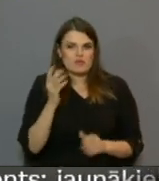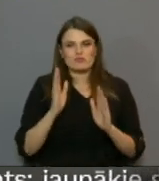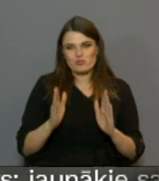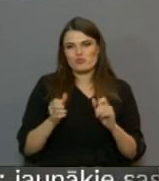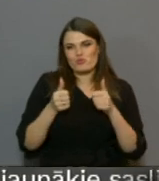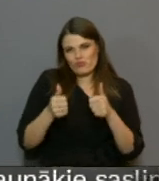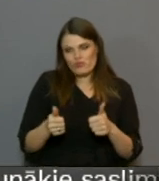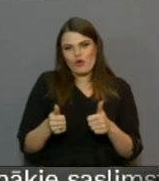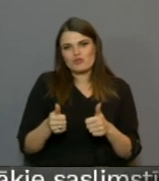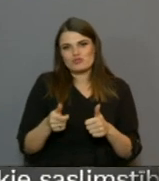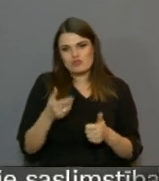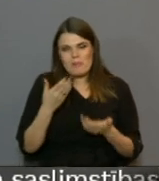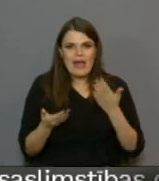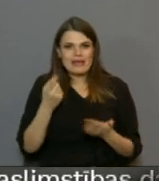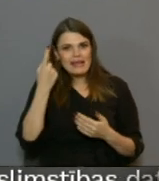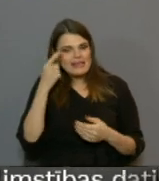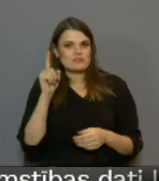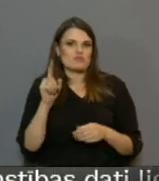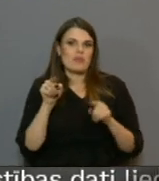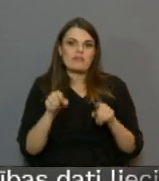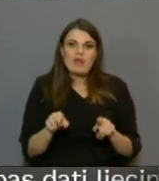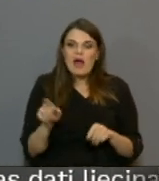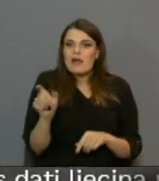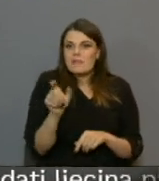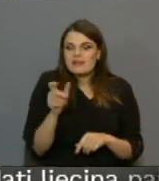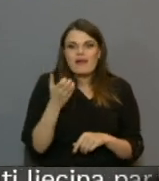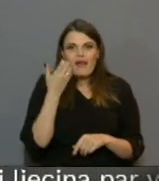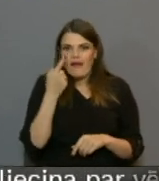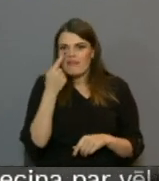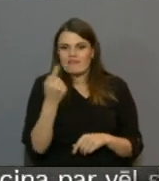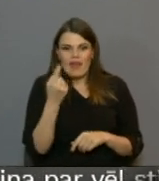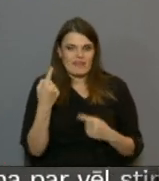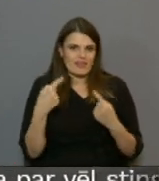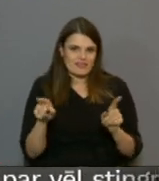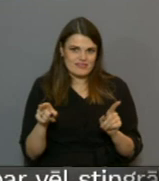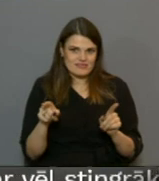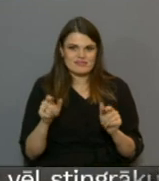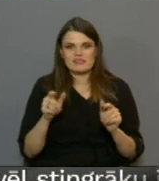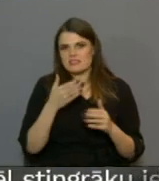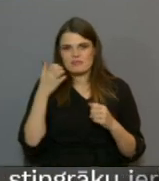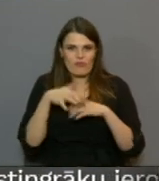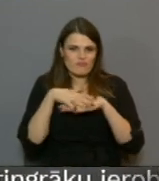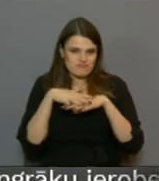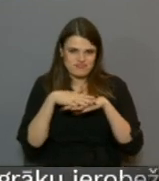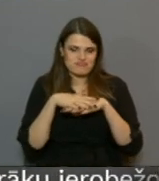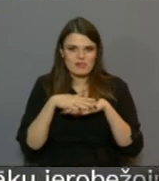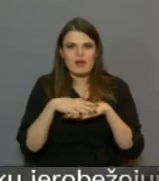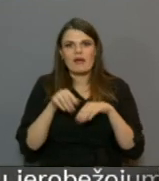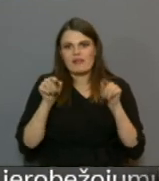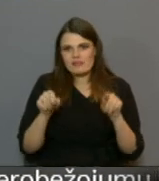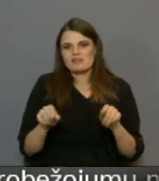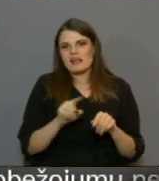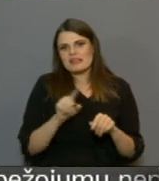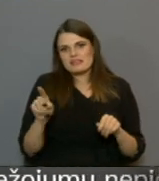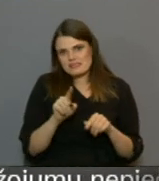ļoti forši to darīt un mēģināt izdomāt to darīt tādā brīdī, kad neviens cits to negrib darīt. Jo tas ir